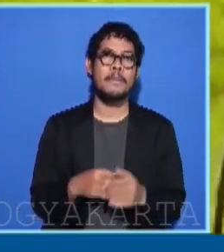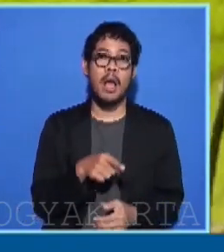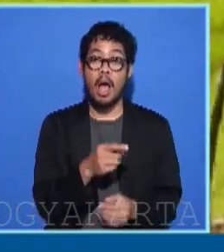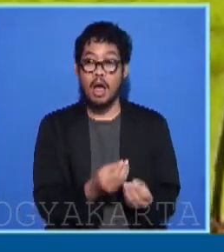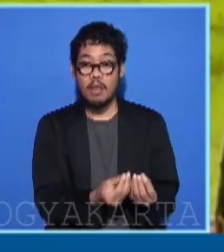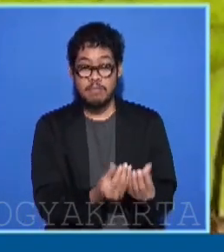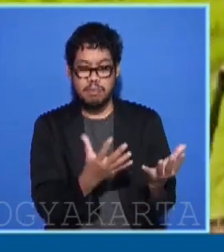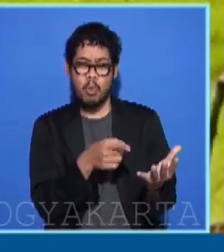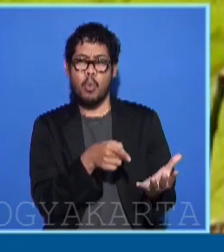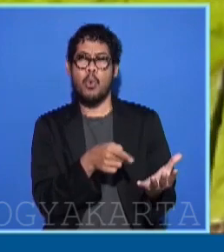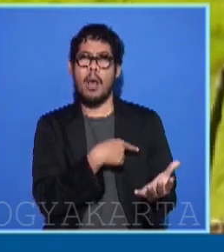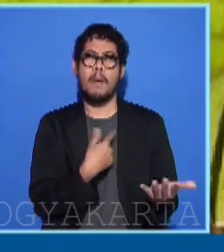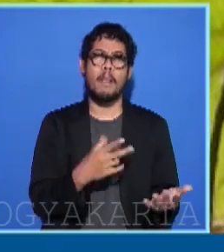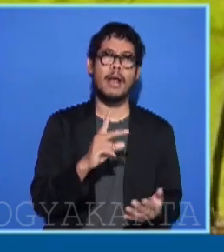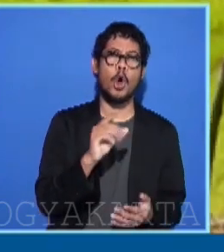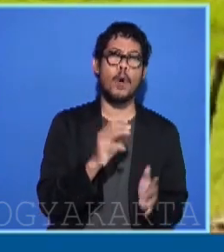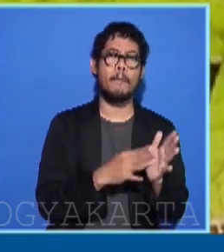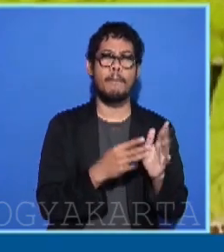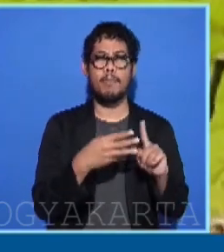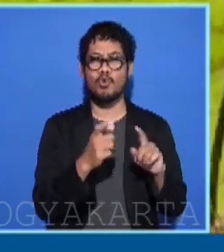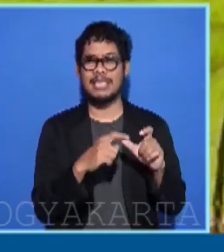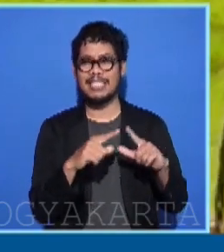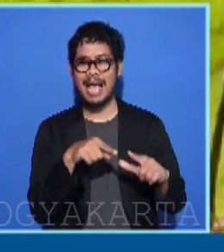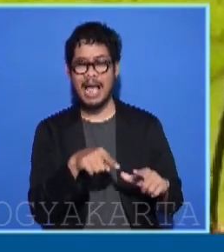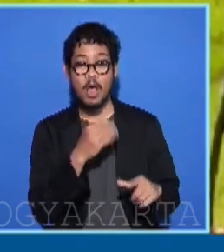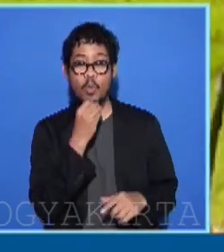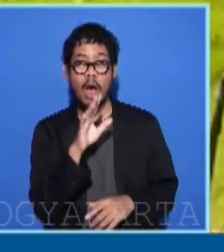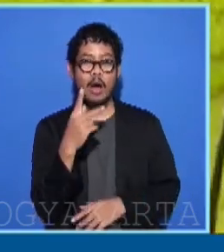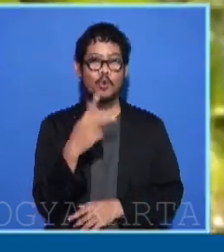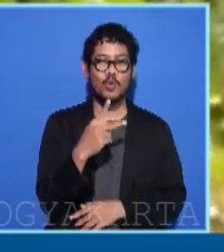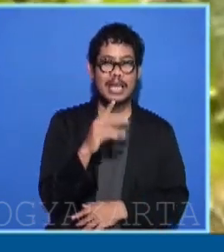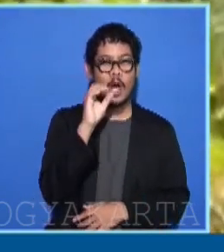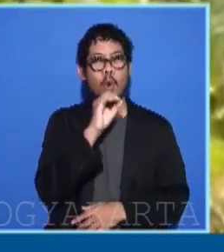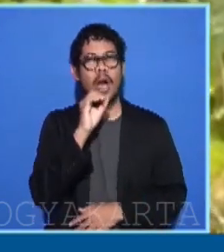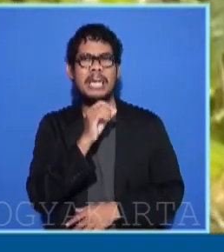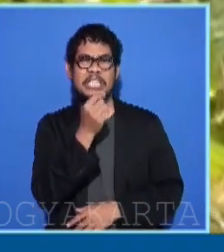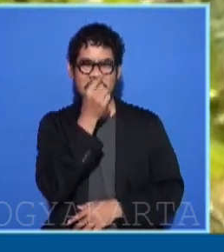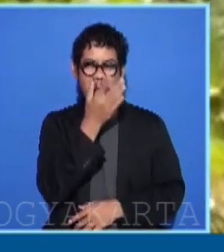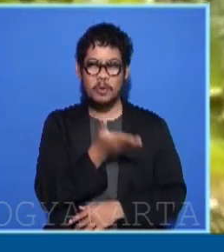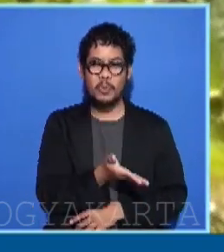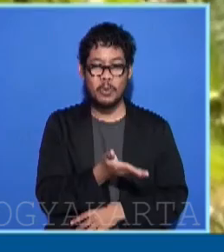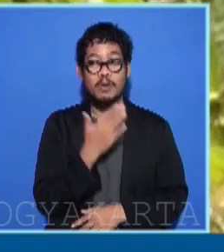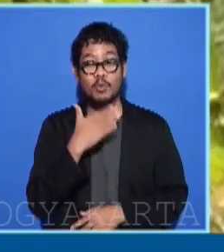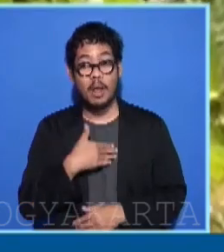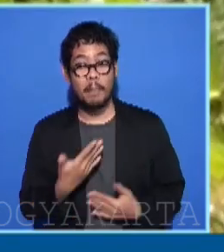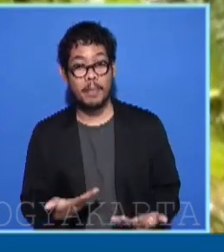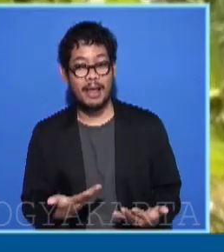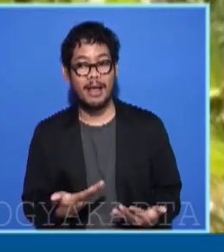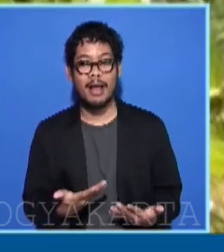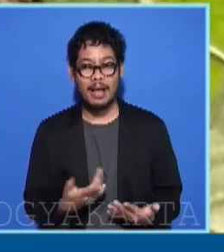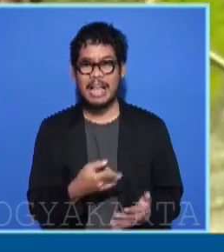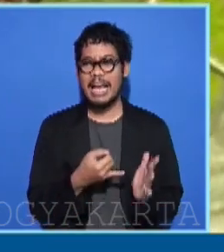tuuhangjanemanang Inang Mat Mal gadah kandan antisidan ingang